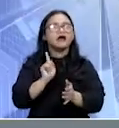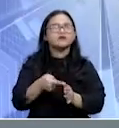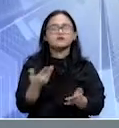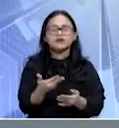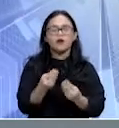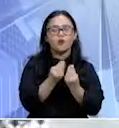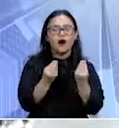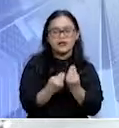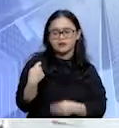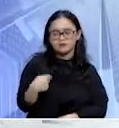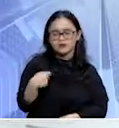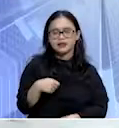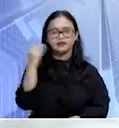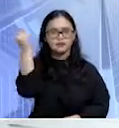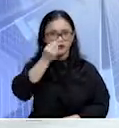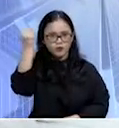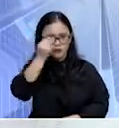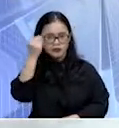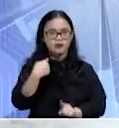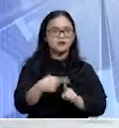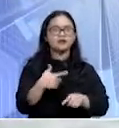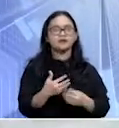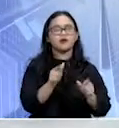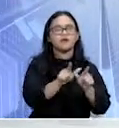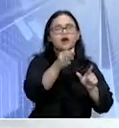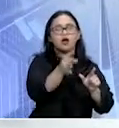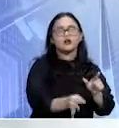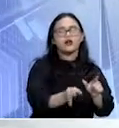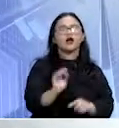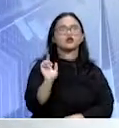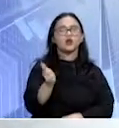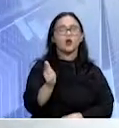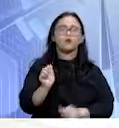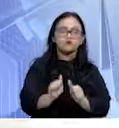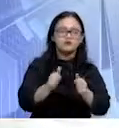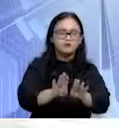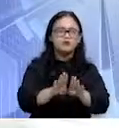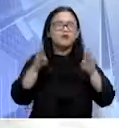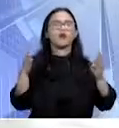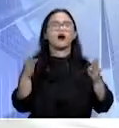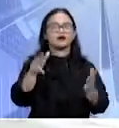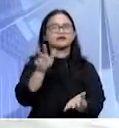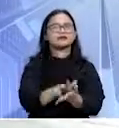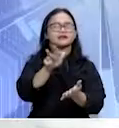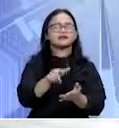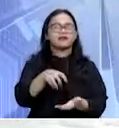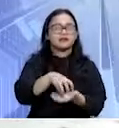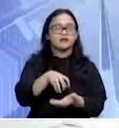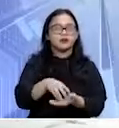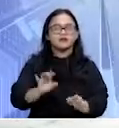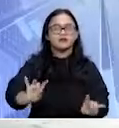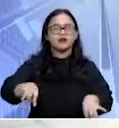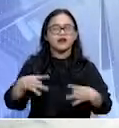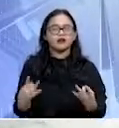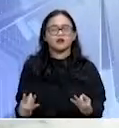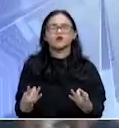Wamen Parekraf Angela Tanusudibjo dan Wali Kota Solo Gibran Rakabuming Raka di Kori Kamandungan, Kompleks Keraton Kasunanan